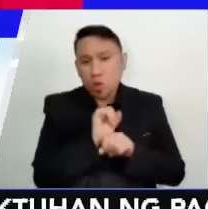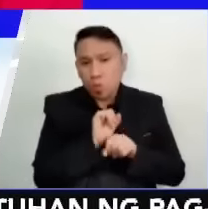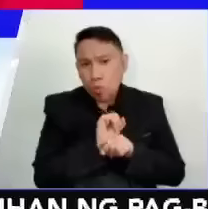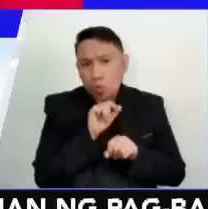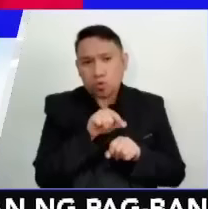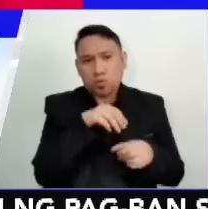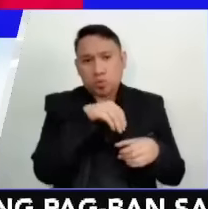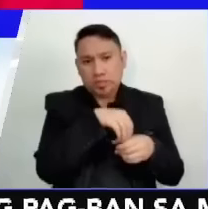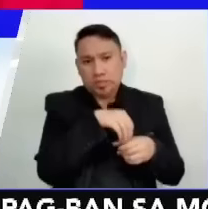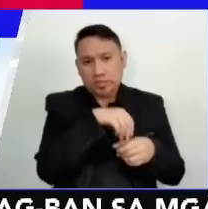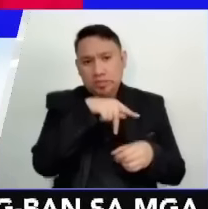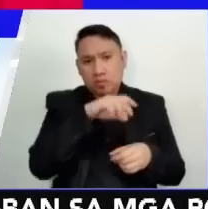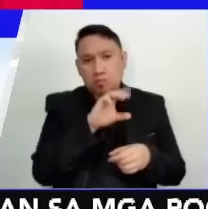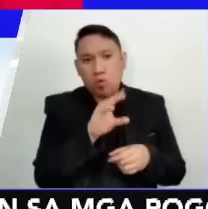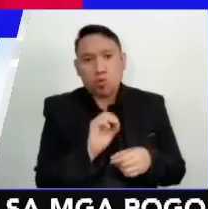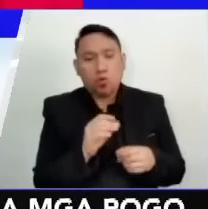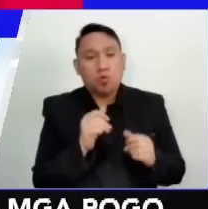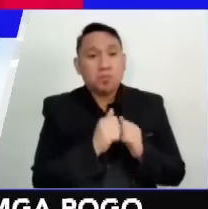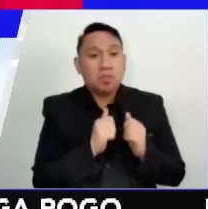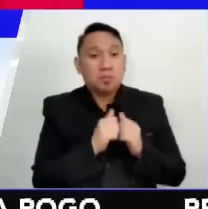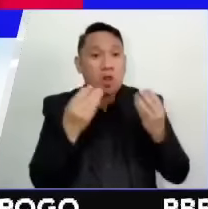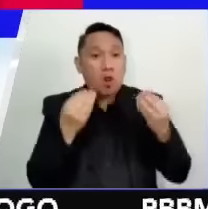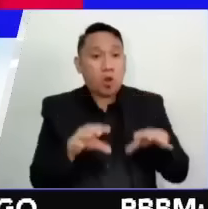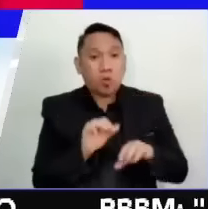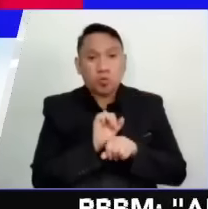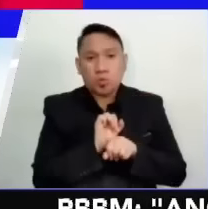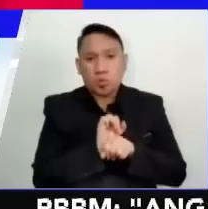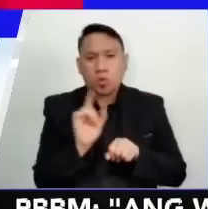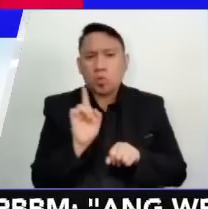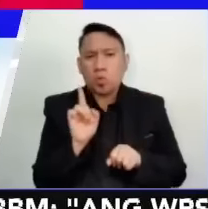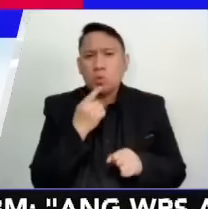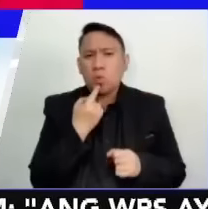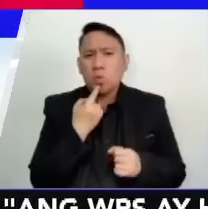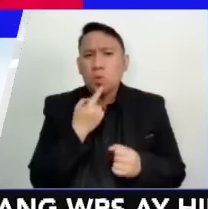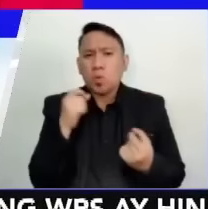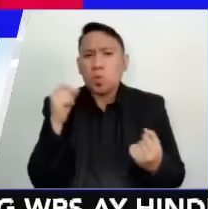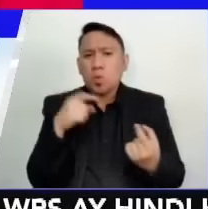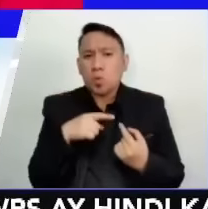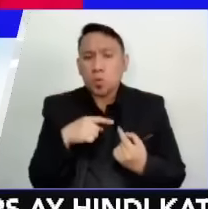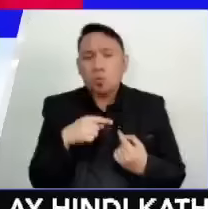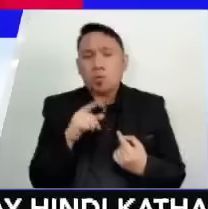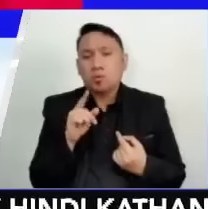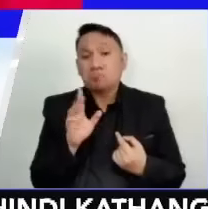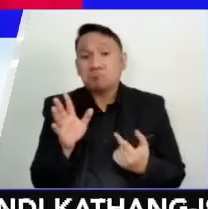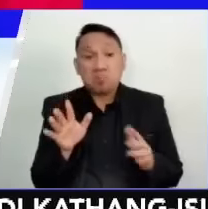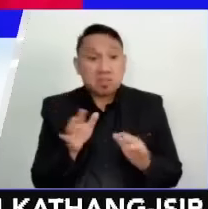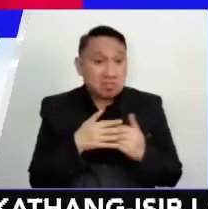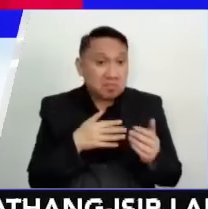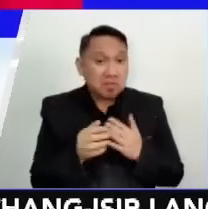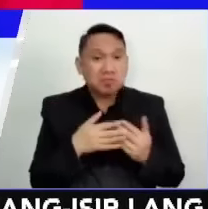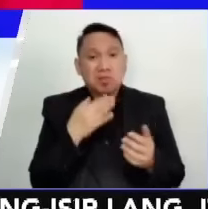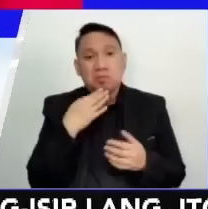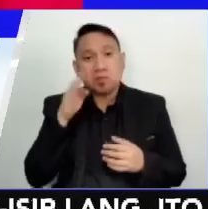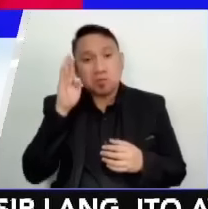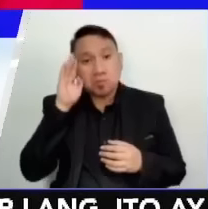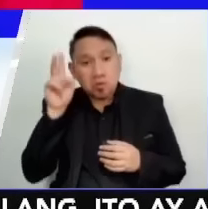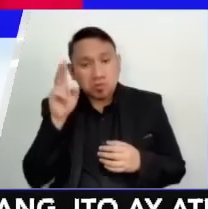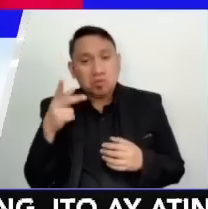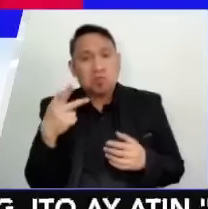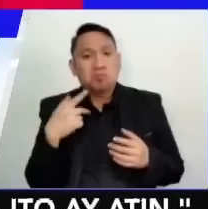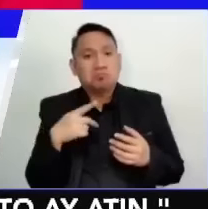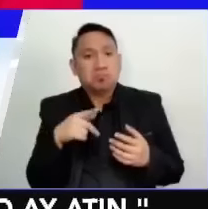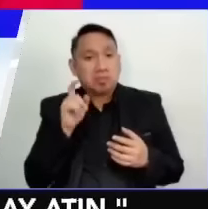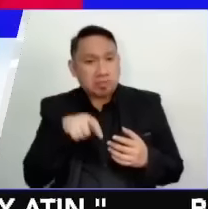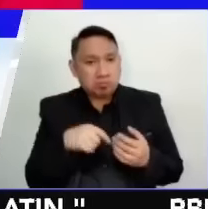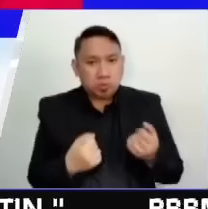baka sila'y mawalan din ng trabaho Ano po bang masasabi niyo rito at bagamat sinabi na ng pangulo na ah pinaalala sila sa